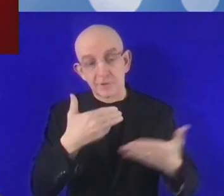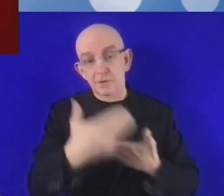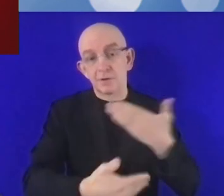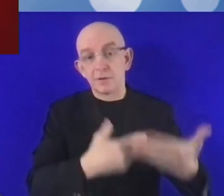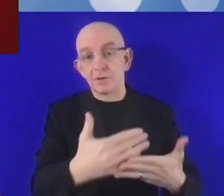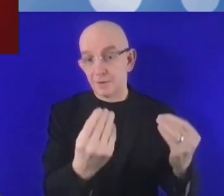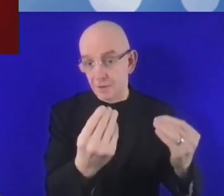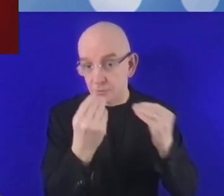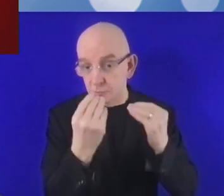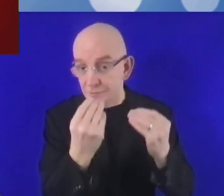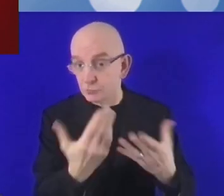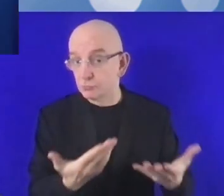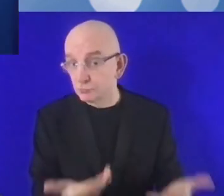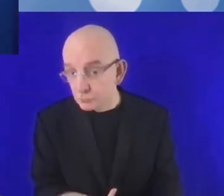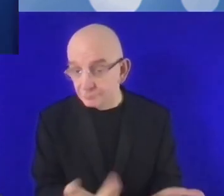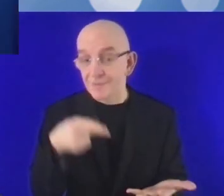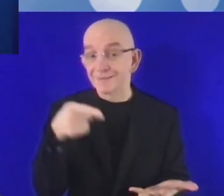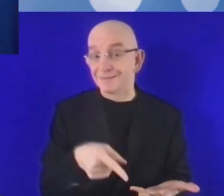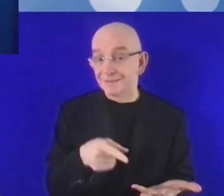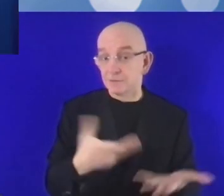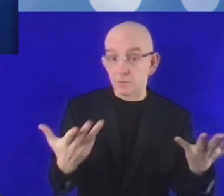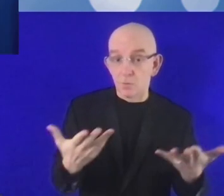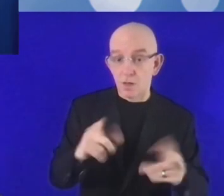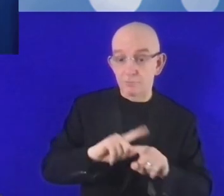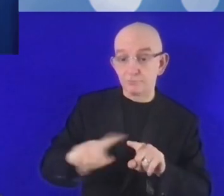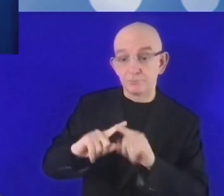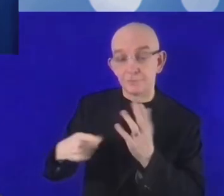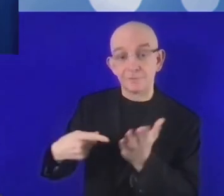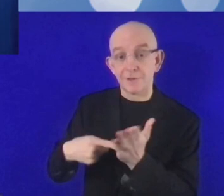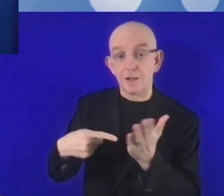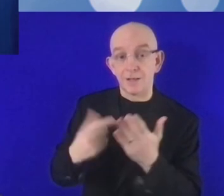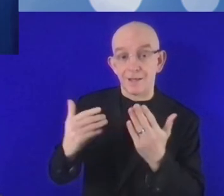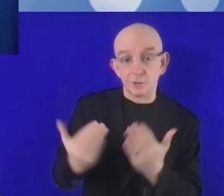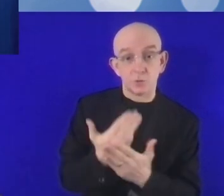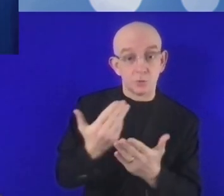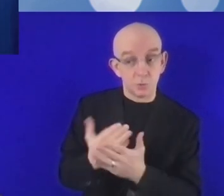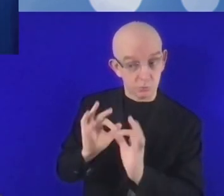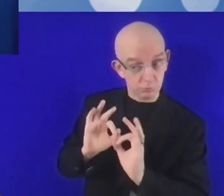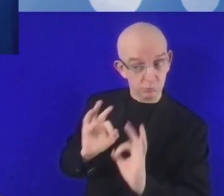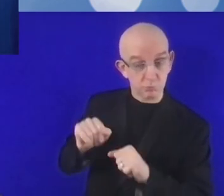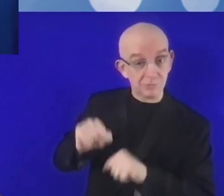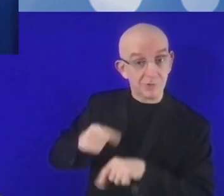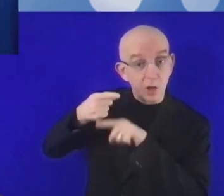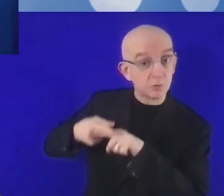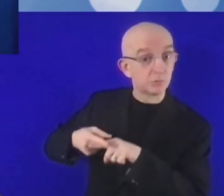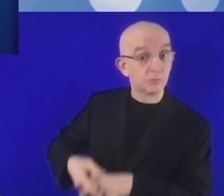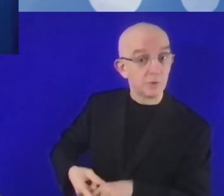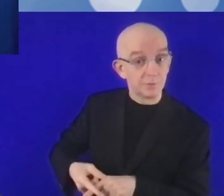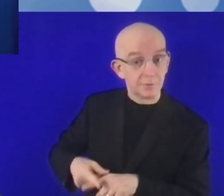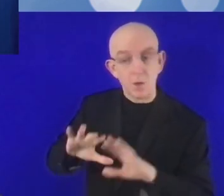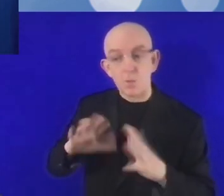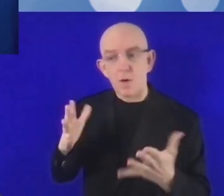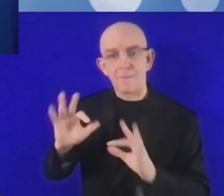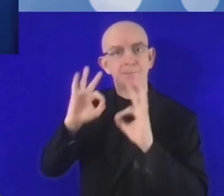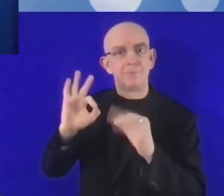个联合的世界，我们如何能够使用这个网络所带来的利益。我们